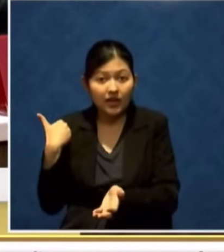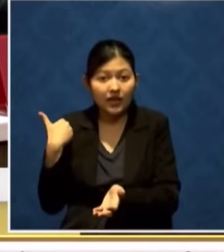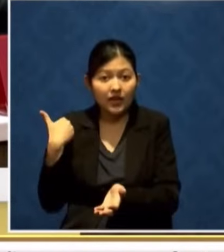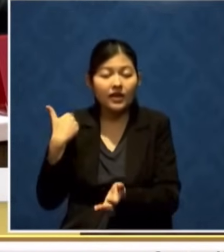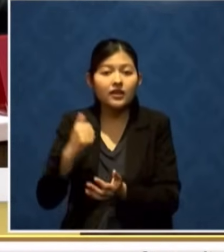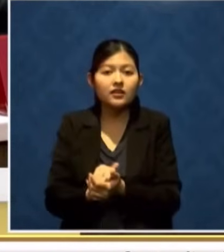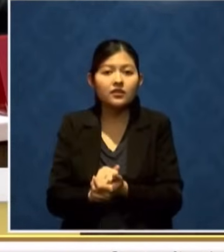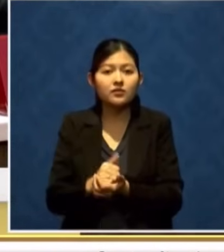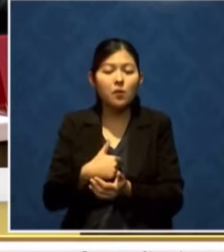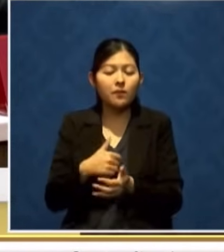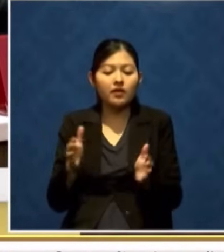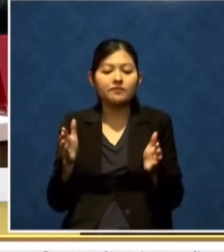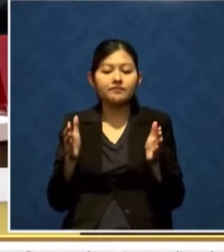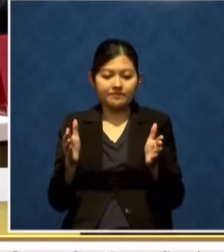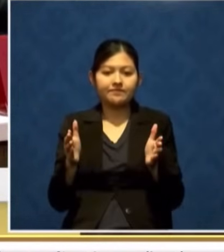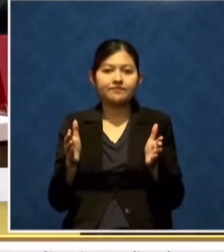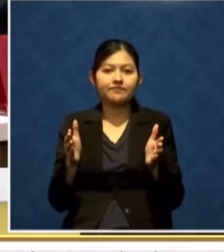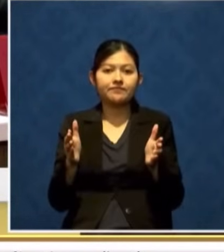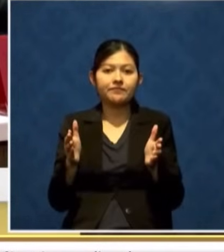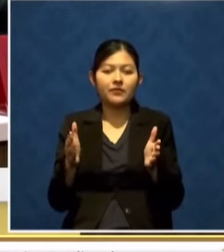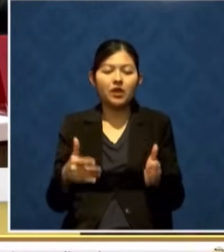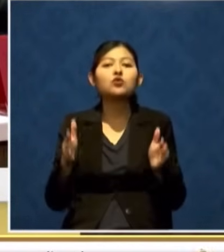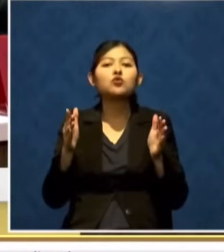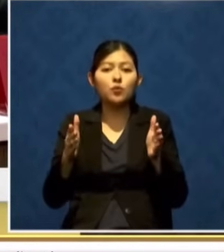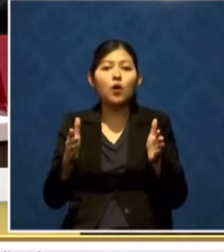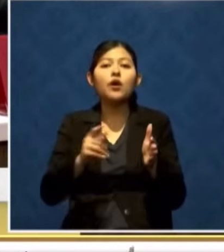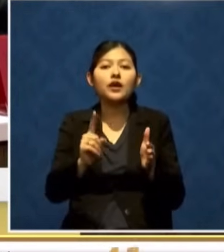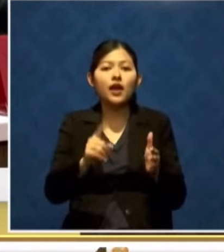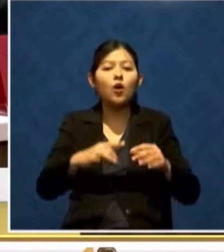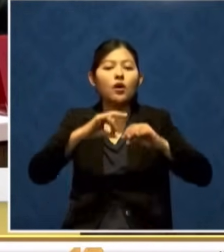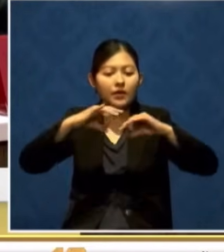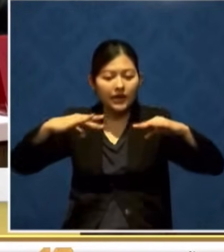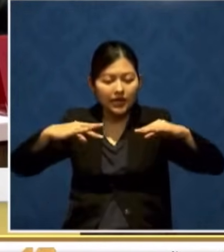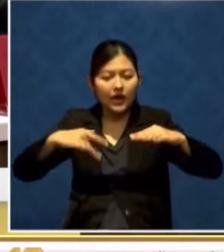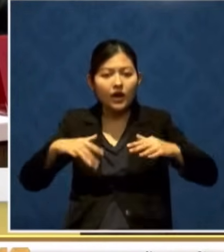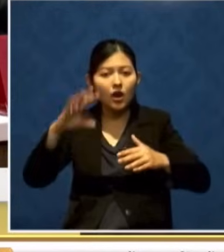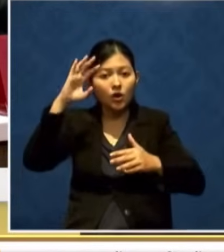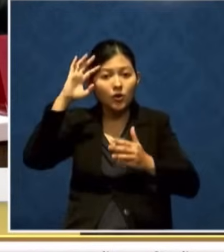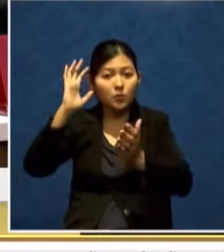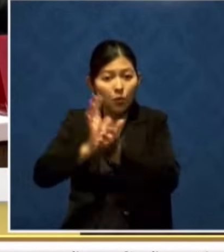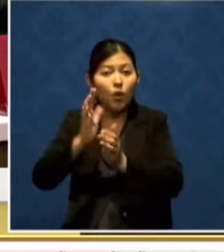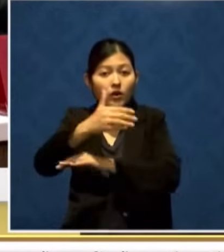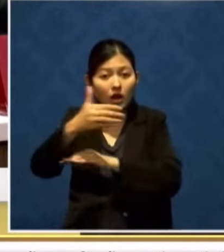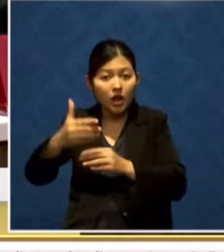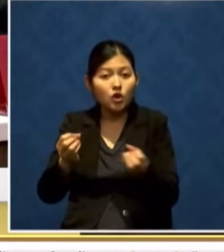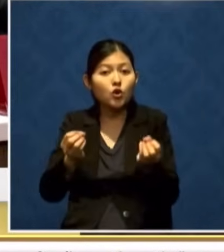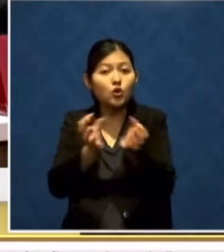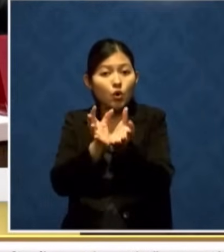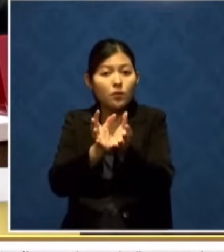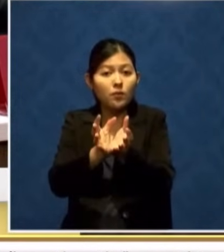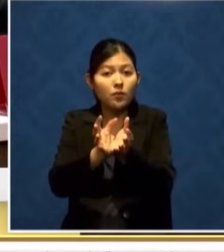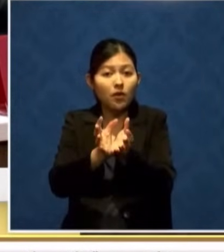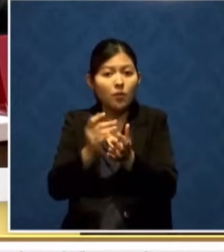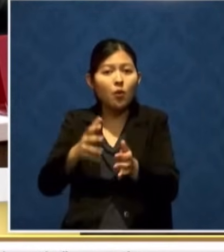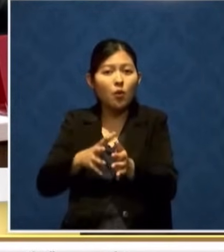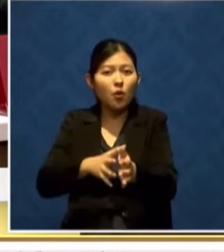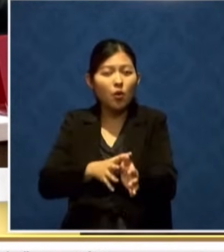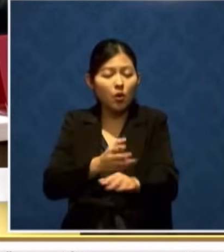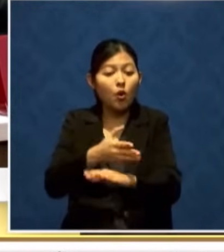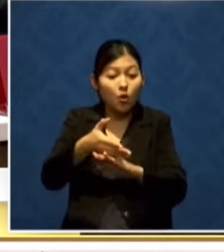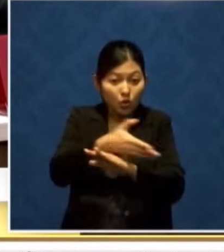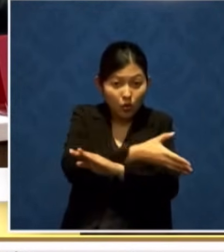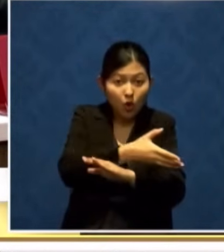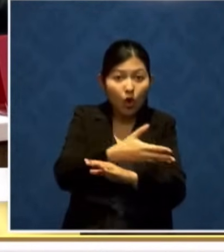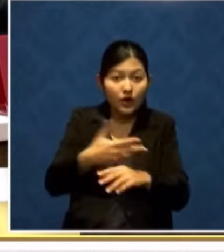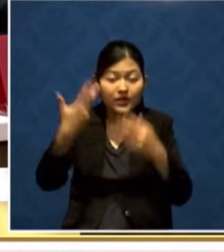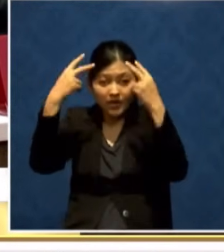อยากวางกรอบในการพูดครั้งนี้เอาเฉพาะว่าความขัดแย้งในองค์กรของตำรวจมันมีมานานก่อนที่นายกรัฐมนตรี